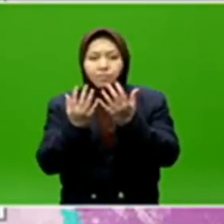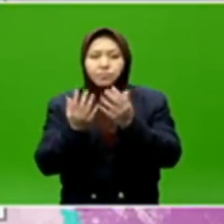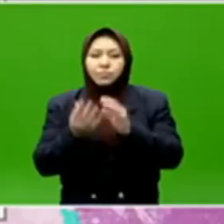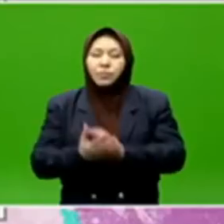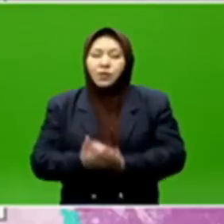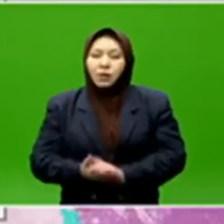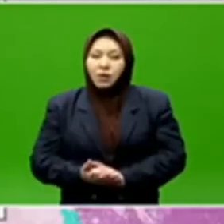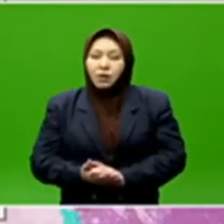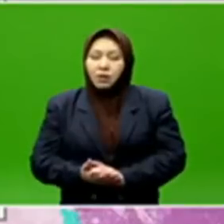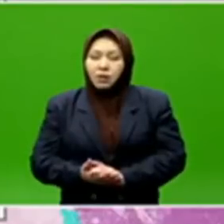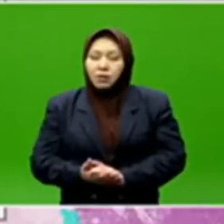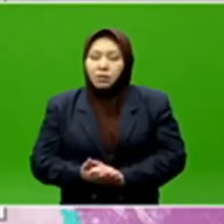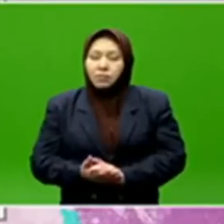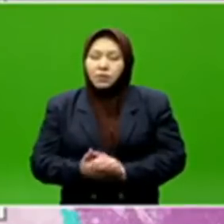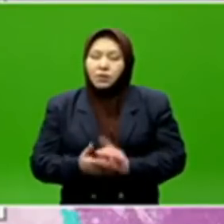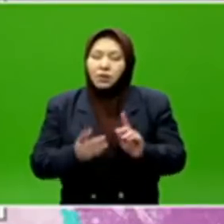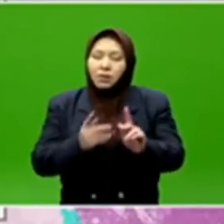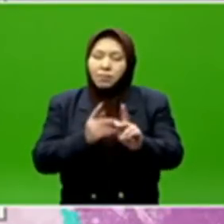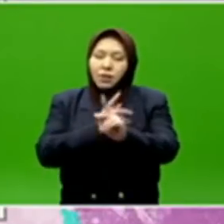العالمين